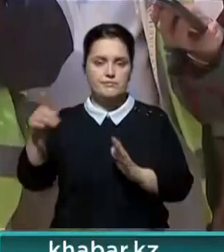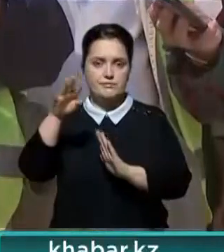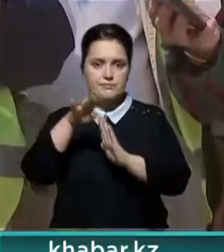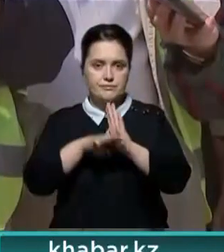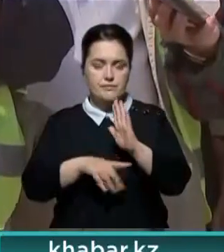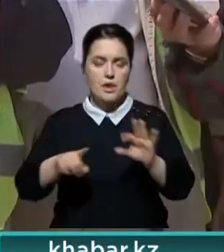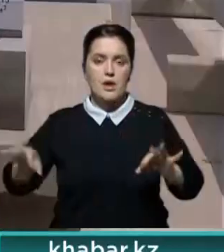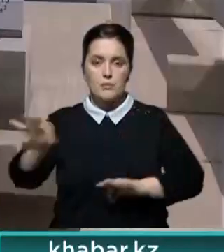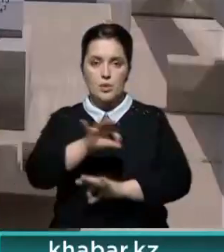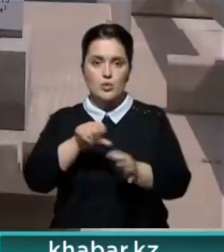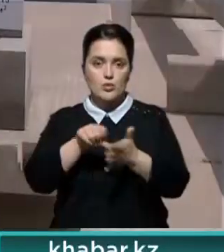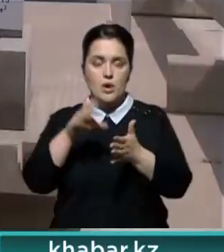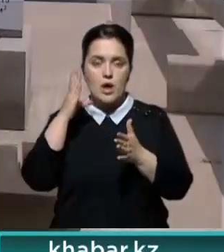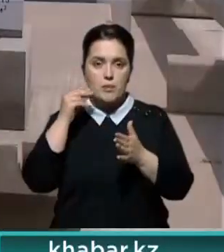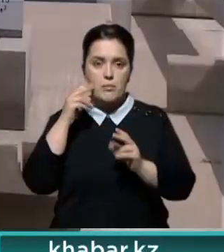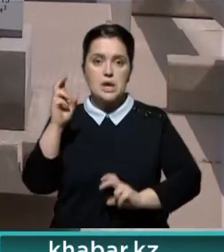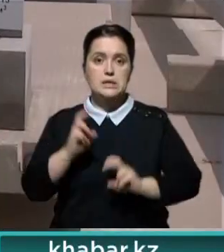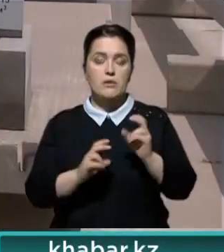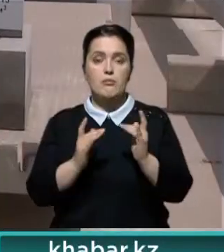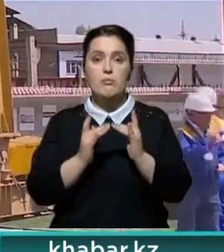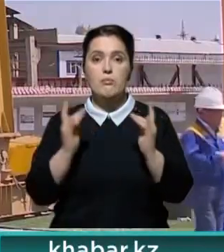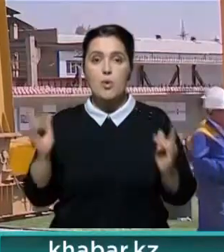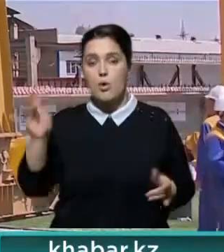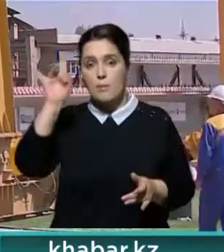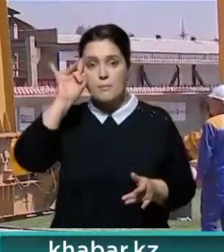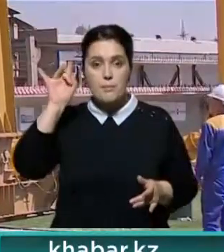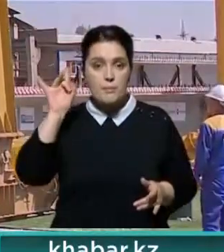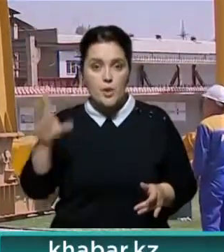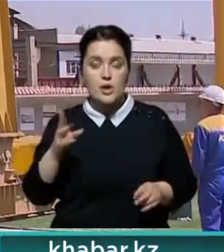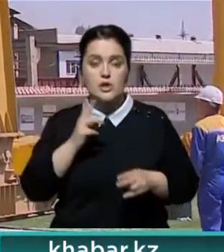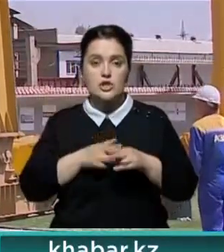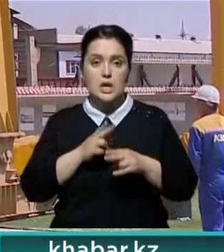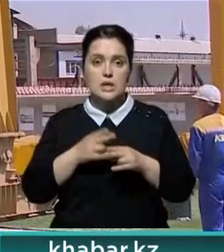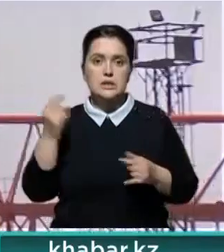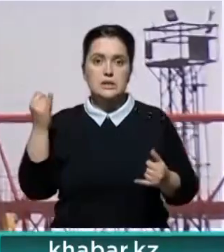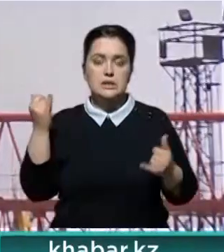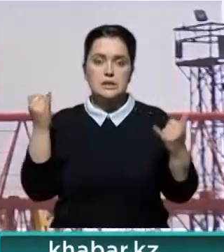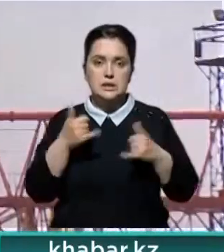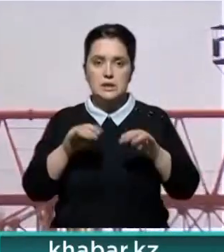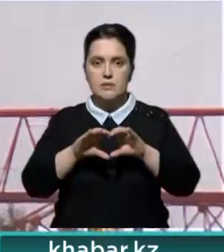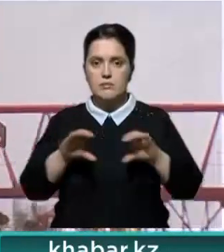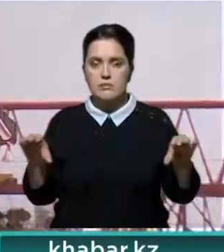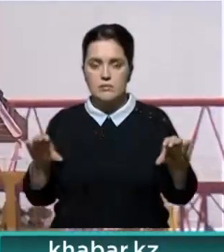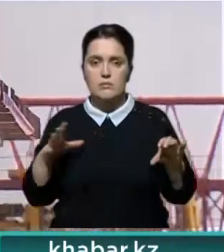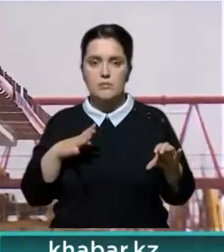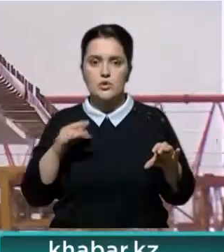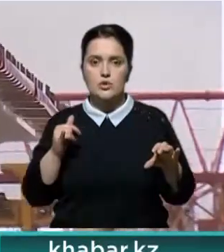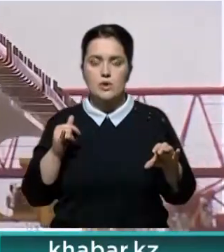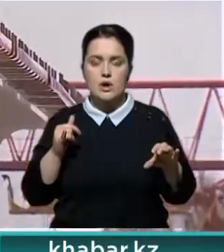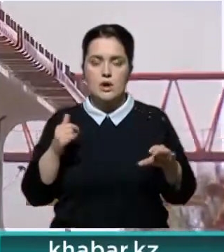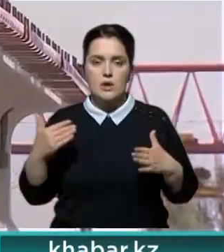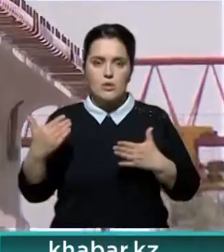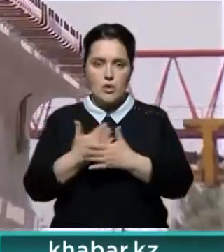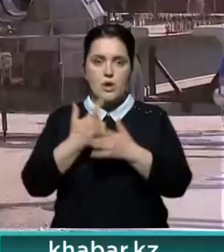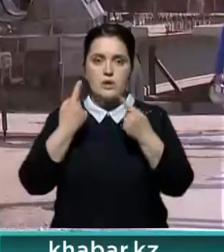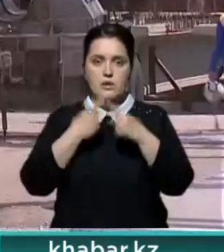которых участвовал Алматинский завод мостовых конструкций особенно популярными стали железобетонные балки выпускаемые здесь после внедрения инновационных технологий